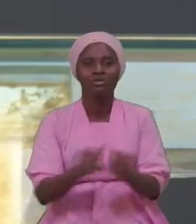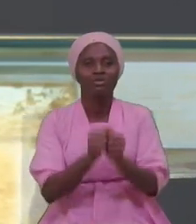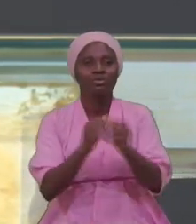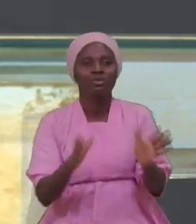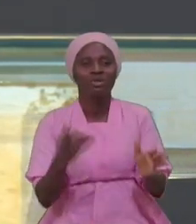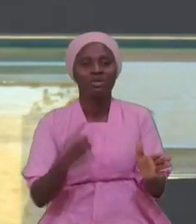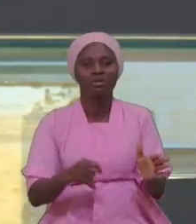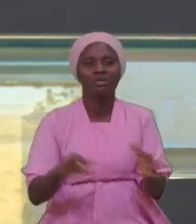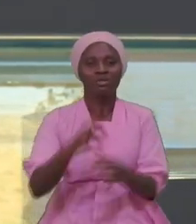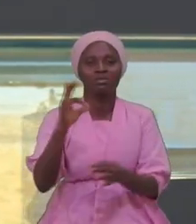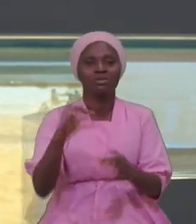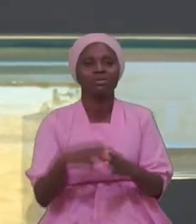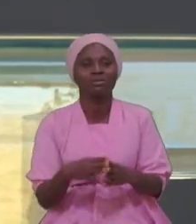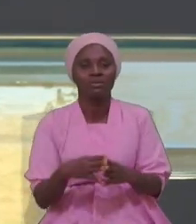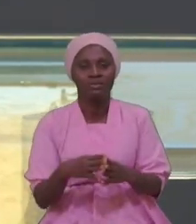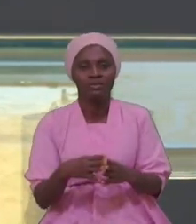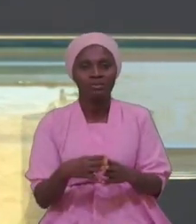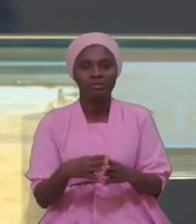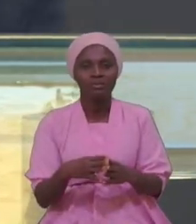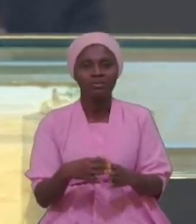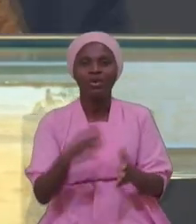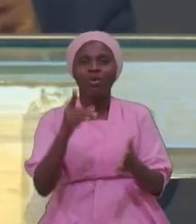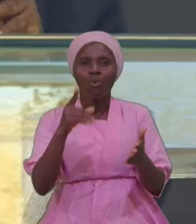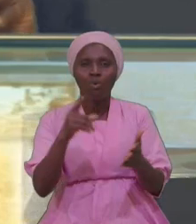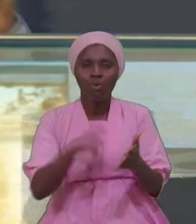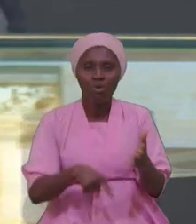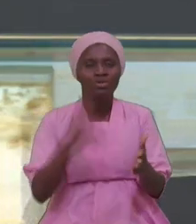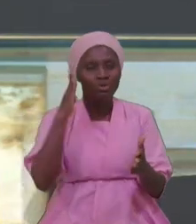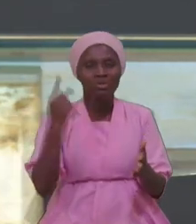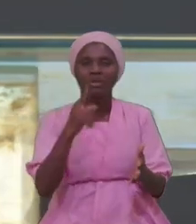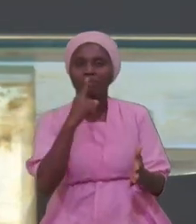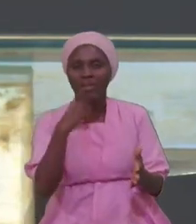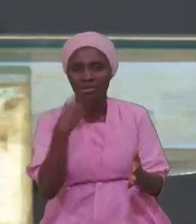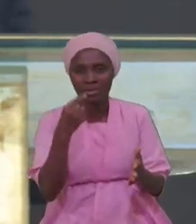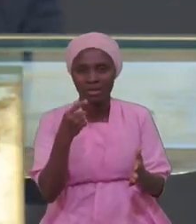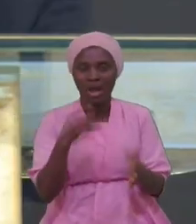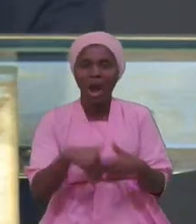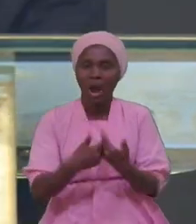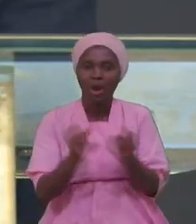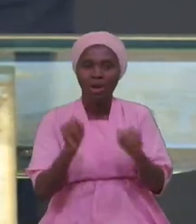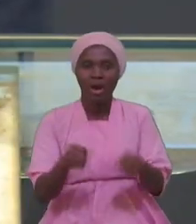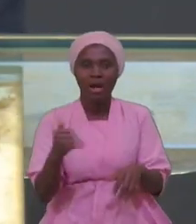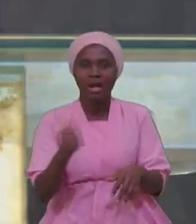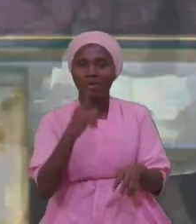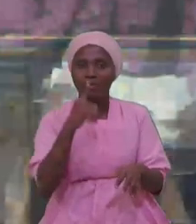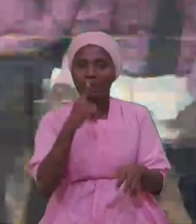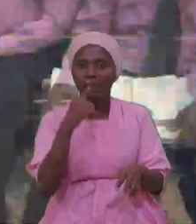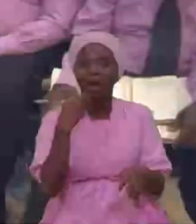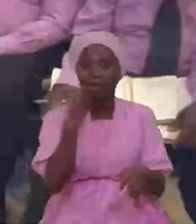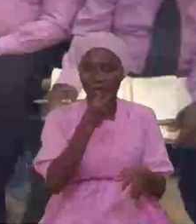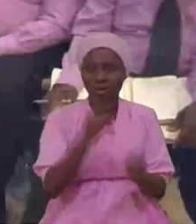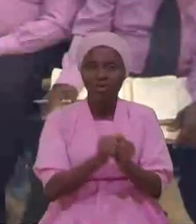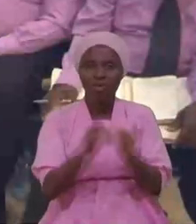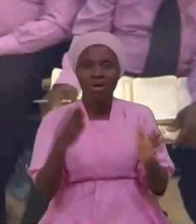Alors, le bras ou la main inactive est morte. Que dirait la